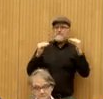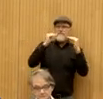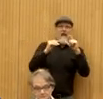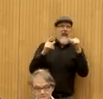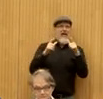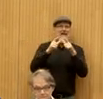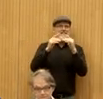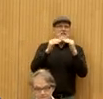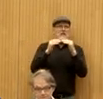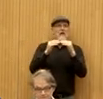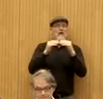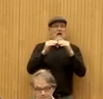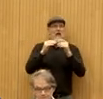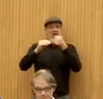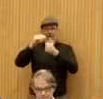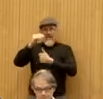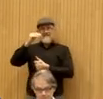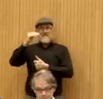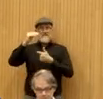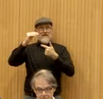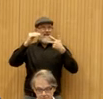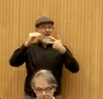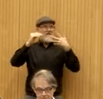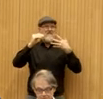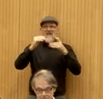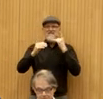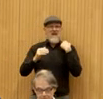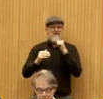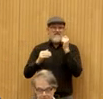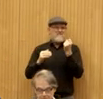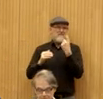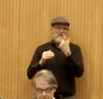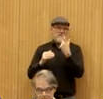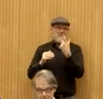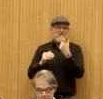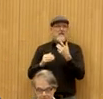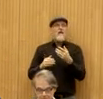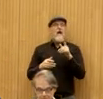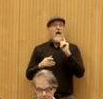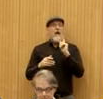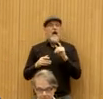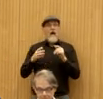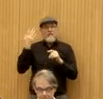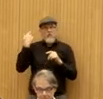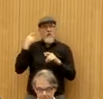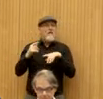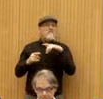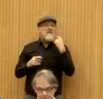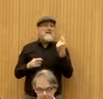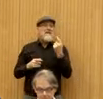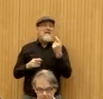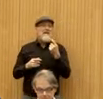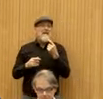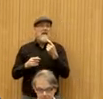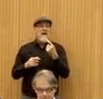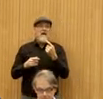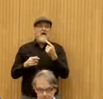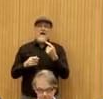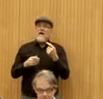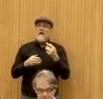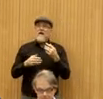Mir wurde während dieser Zeit sehr viel abgenommen, was ich auch hätte alleine tun können. Zum Beispiel die Schulbücher